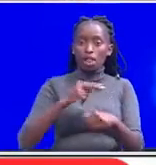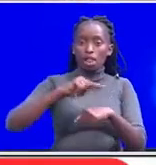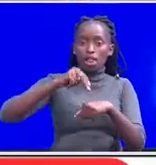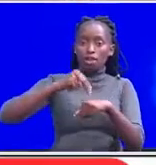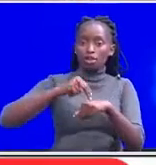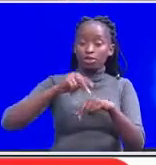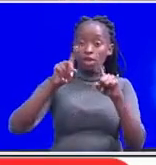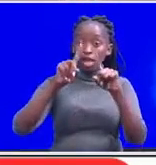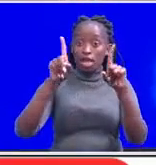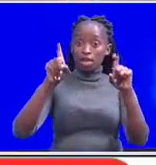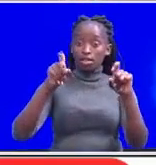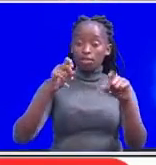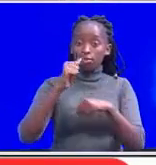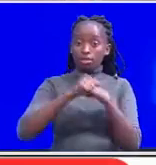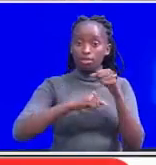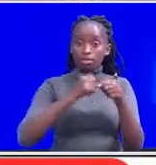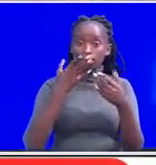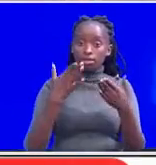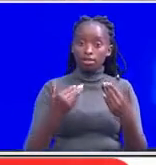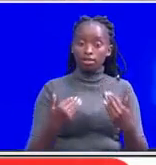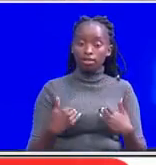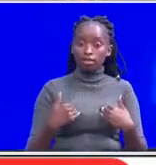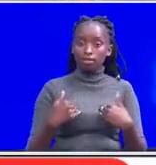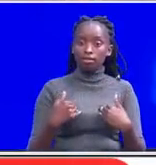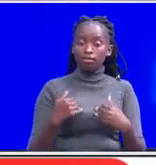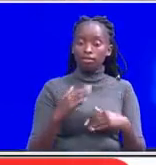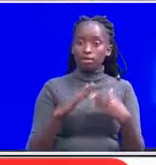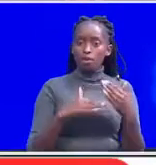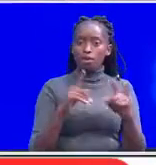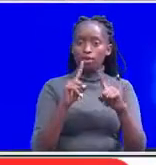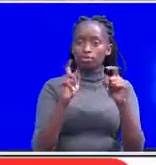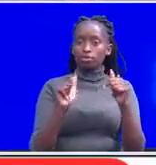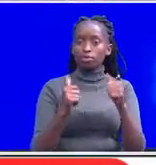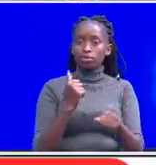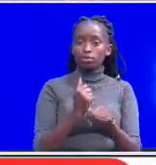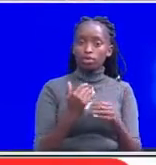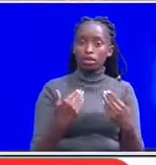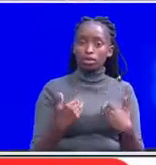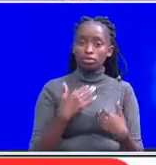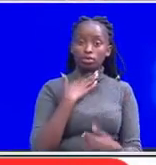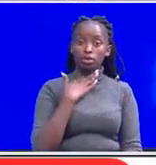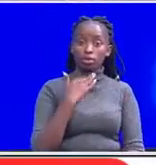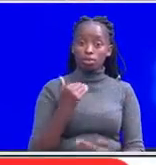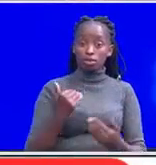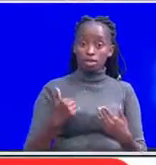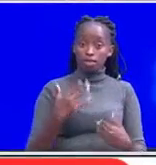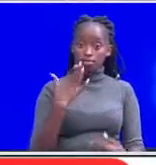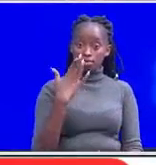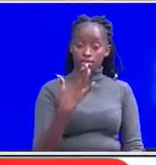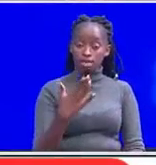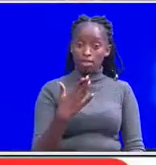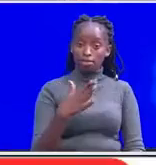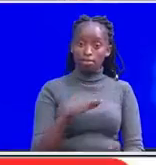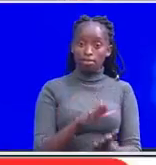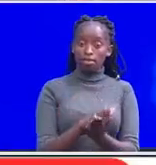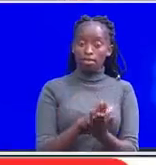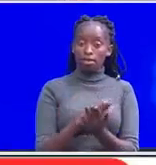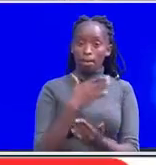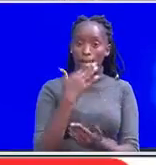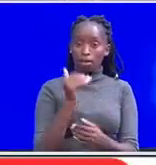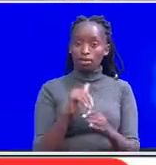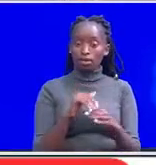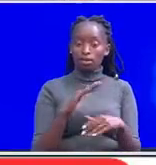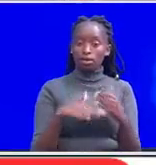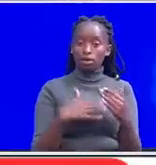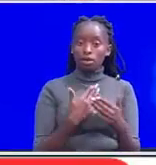huu. Katibu wa muungano huo nchini Obwocha ametaka KNEC kuboresha mazingira ya watahini